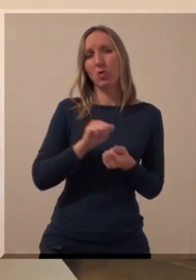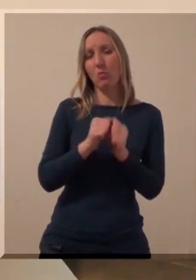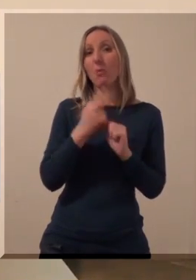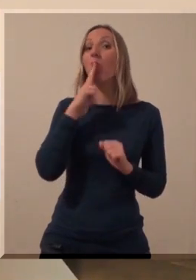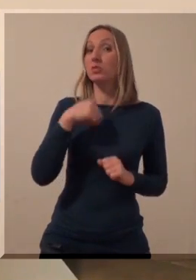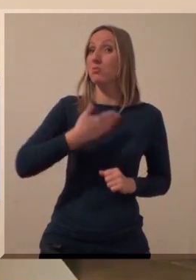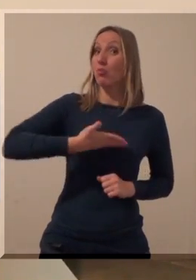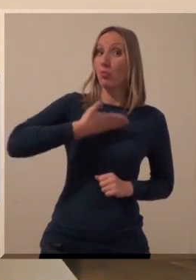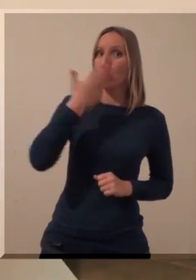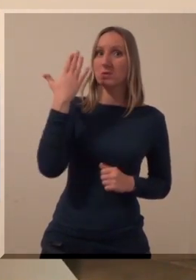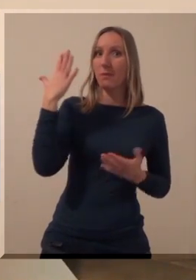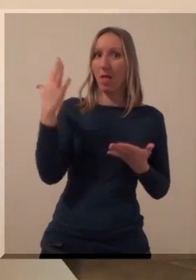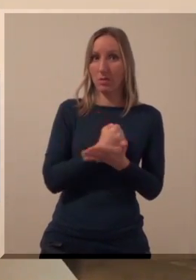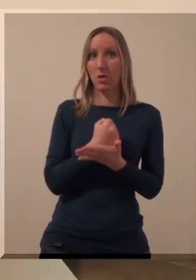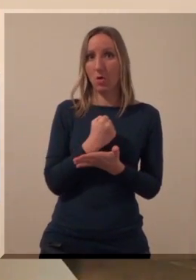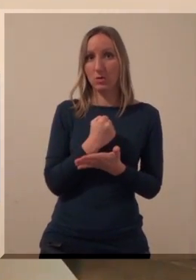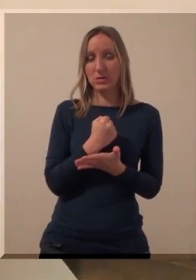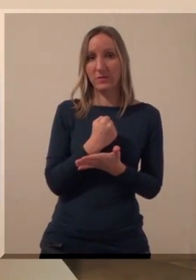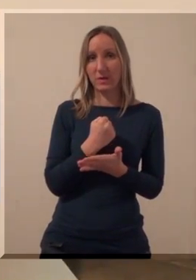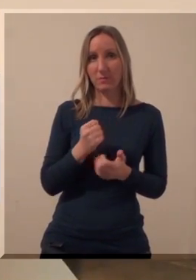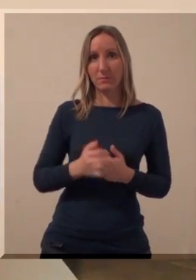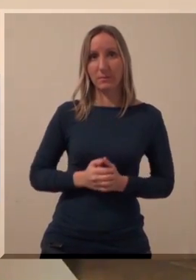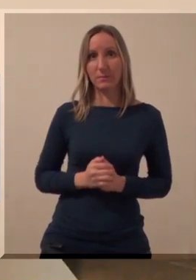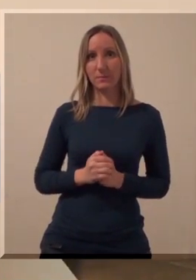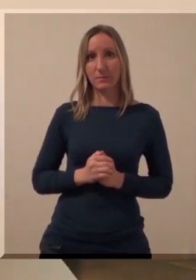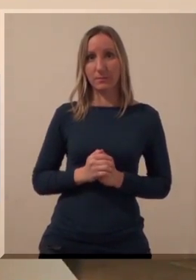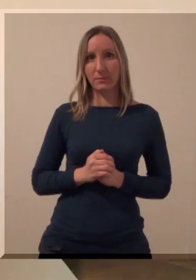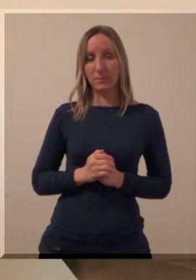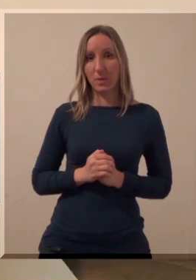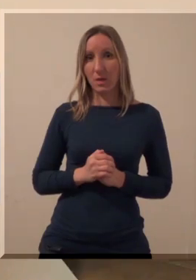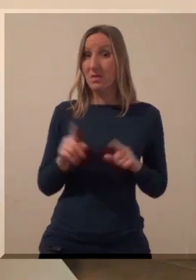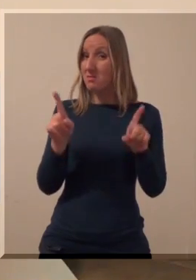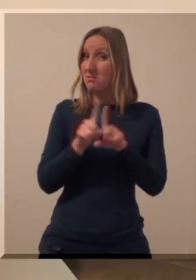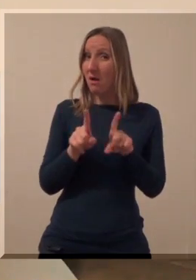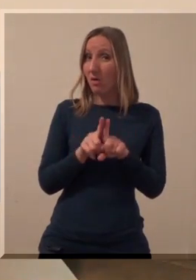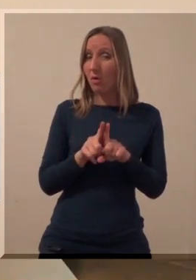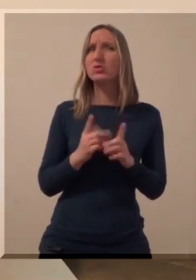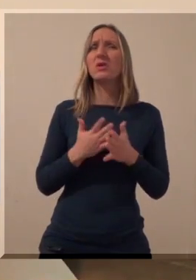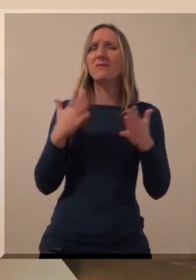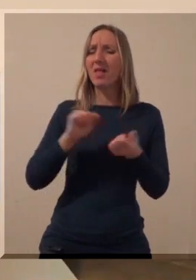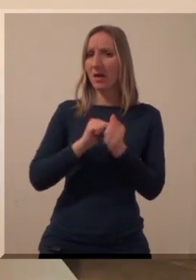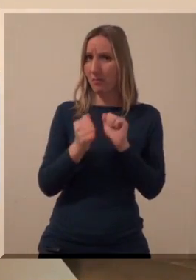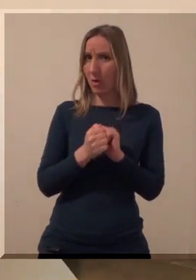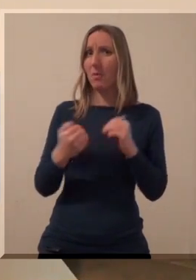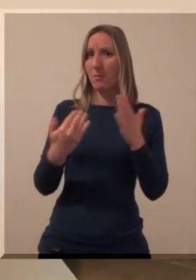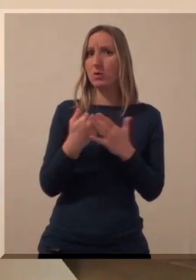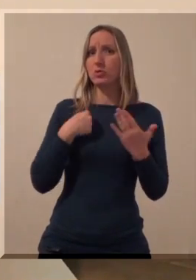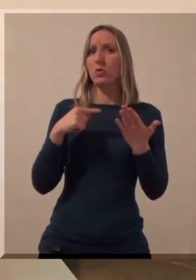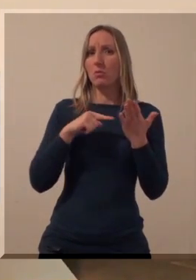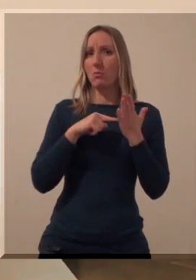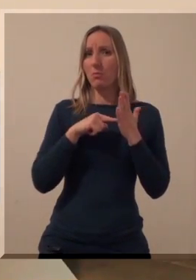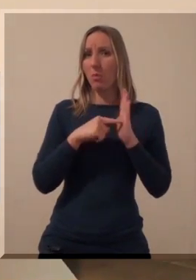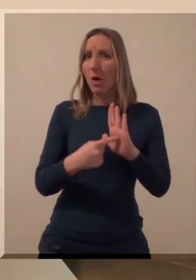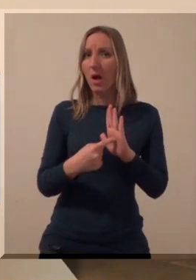Međutim, to je jedna borba koju sam uspela da izborim, na kojoj sam veoma ponosna. Takođe, jedna velika borba je, i to se